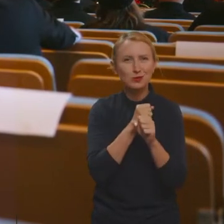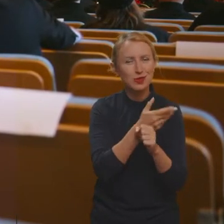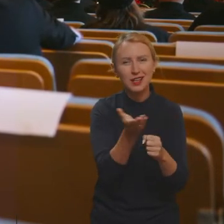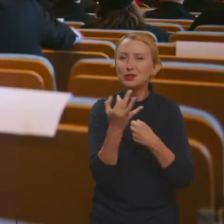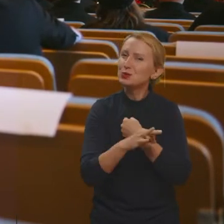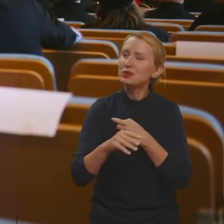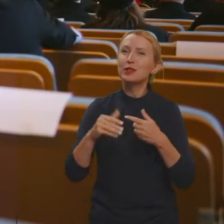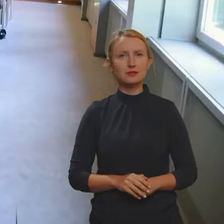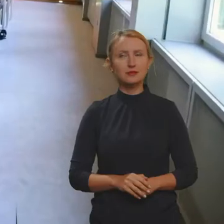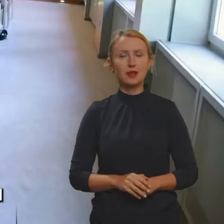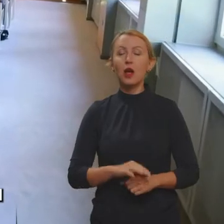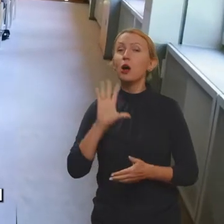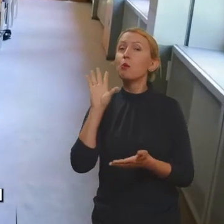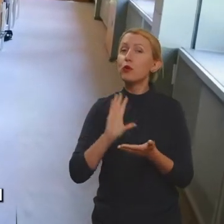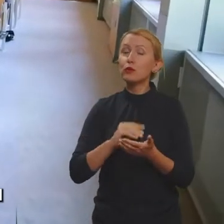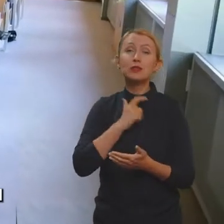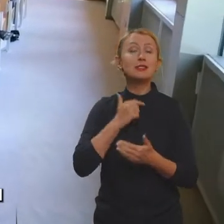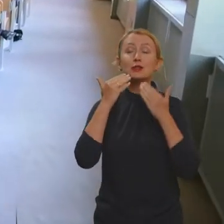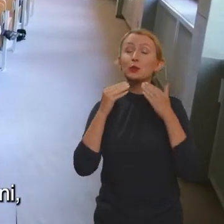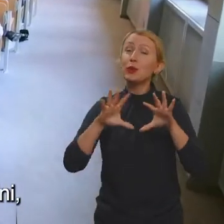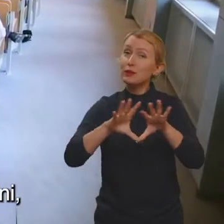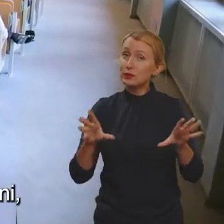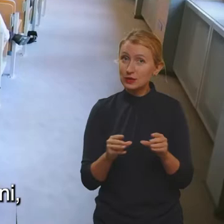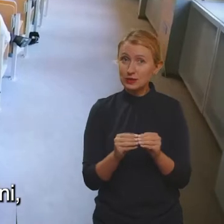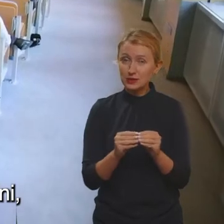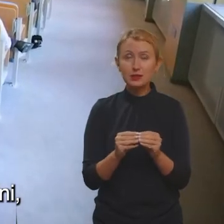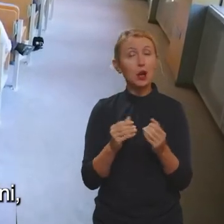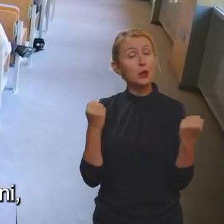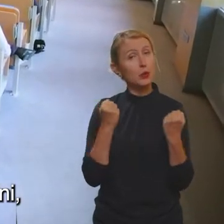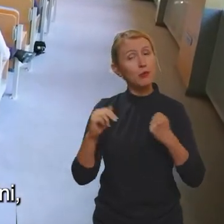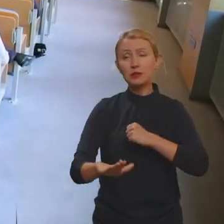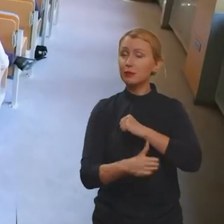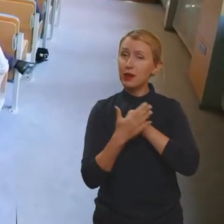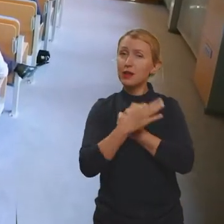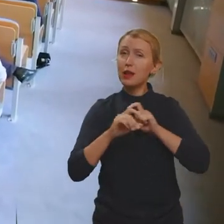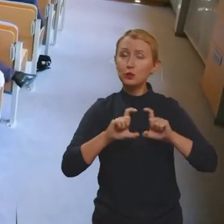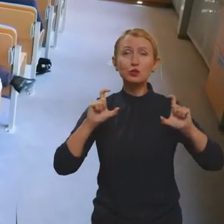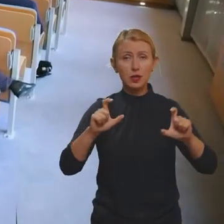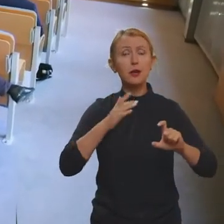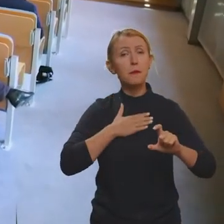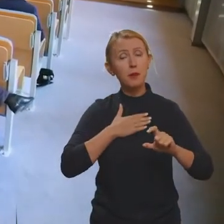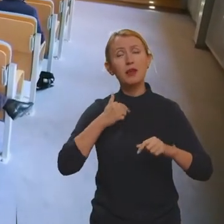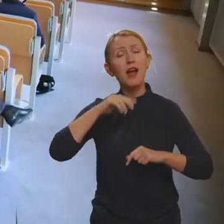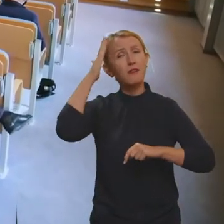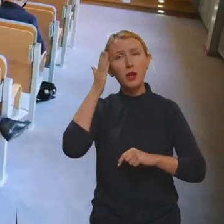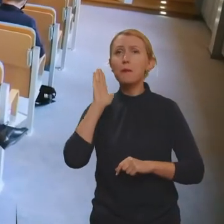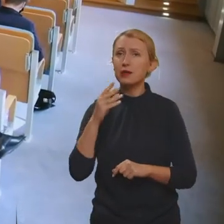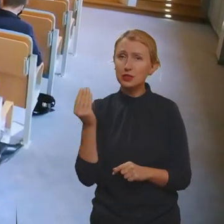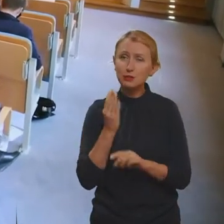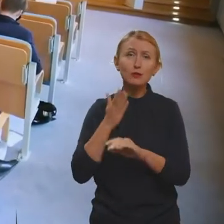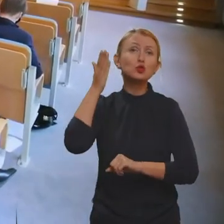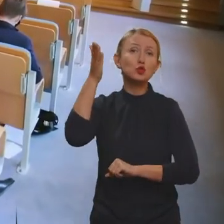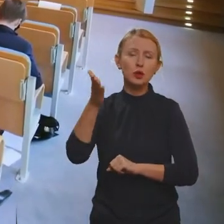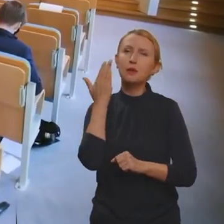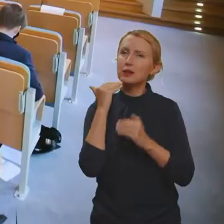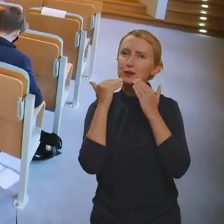wspaniałych studentów. Dziękuję bardzo. Bardzo serdecznie wszystkim Państwu dziękuję za ogromne wsparcie dla uczelni, którego doświadczamy i wiem, że będziemy doświadczać również w